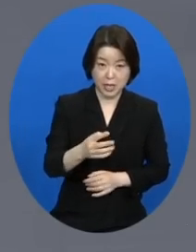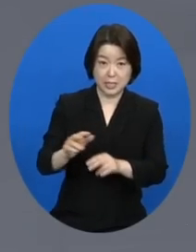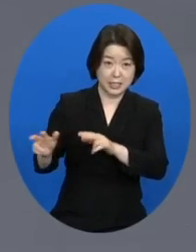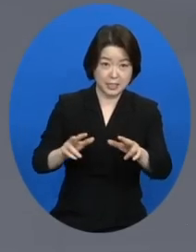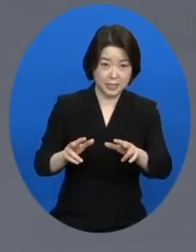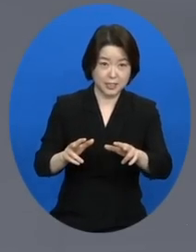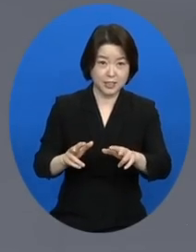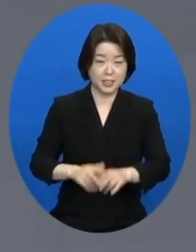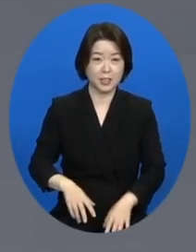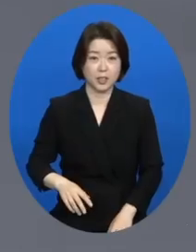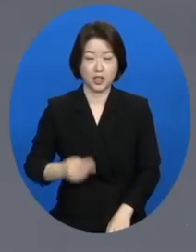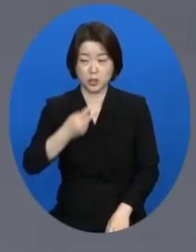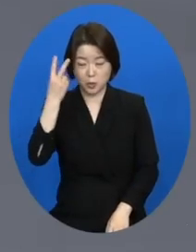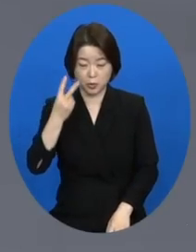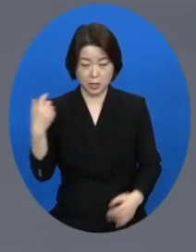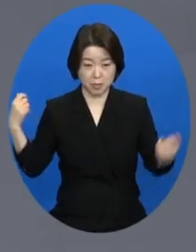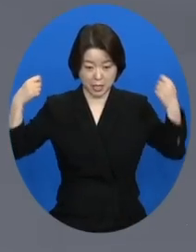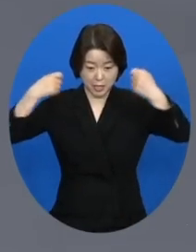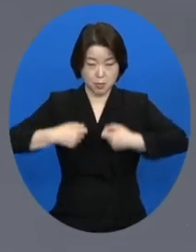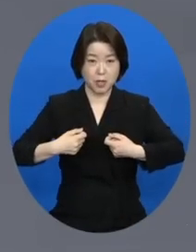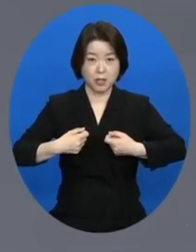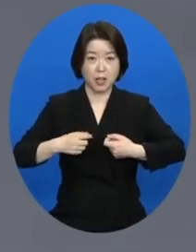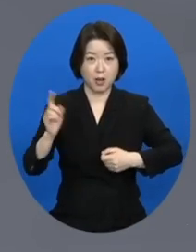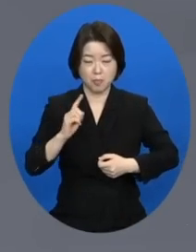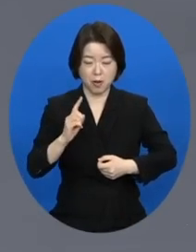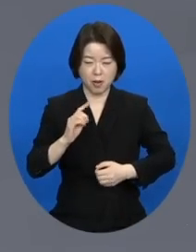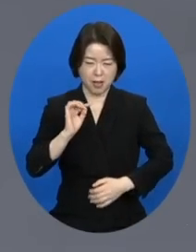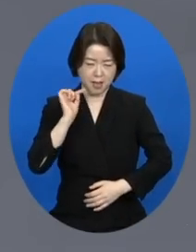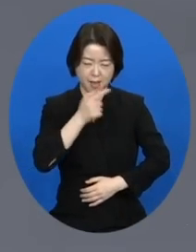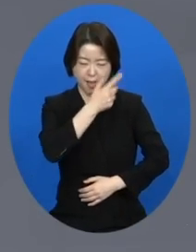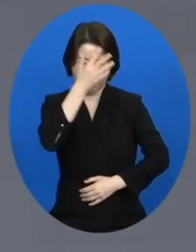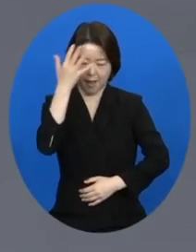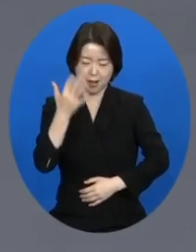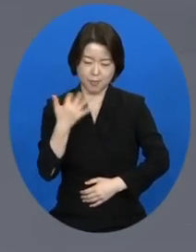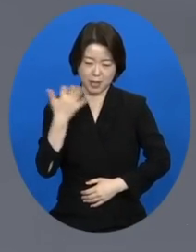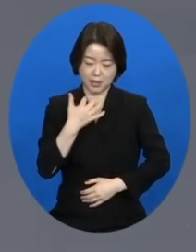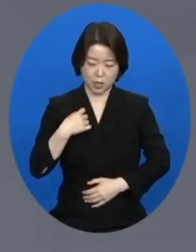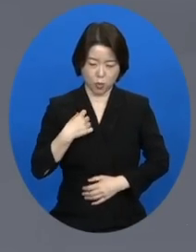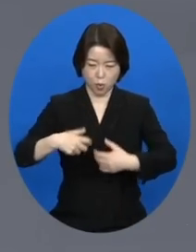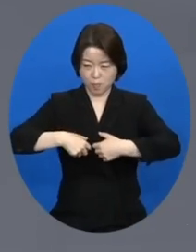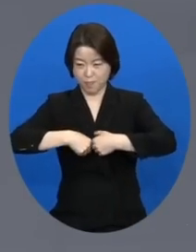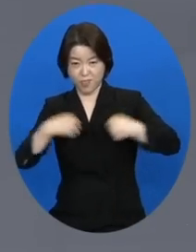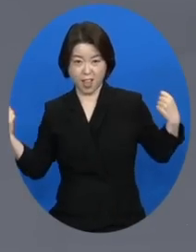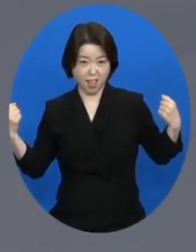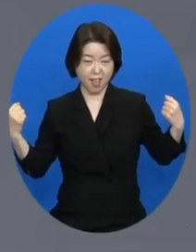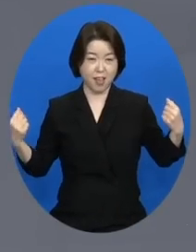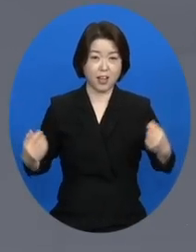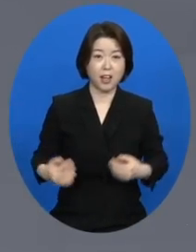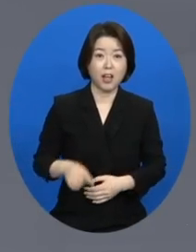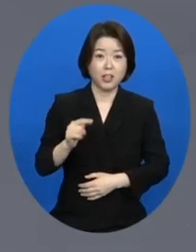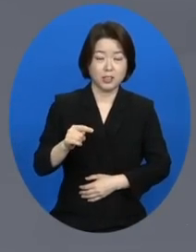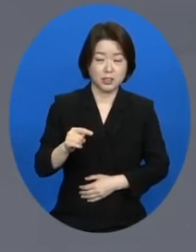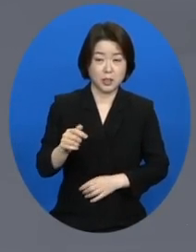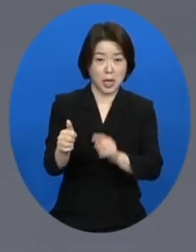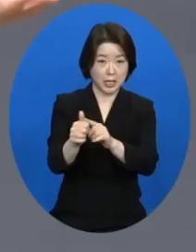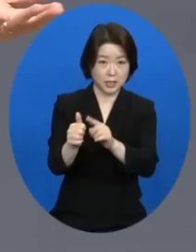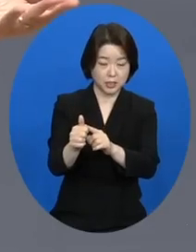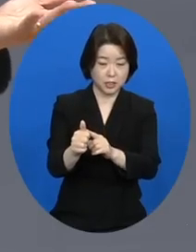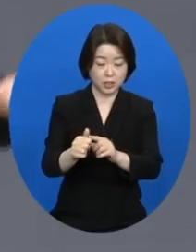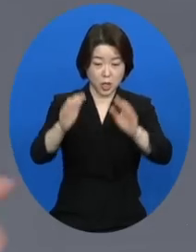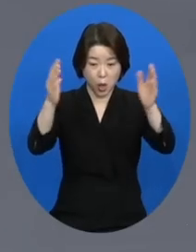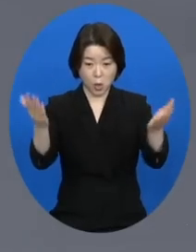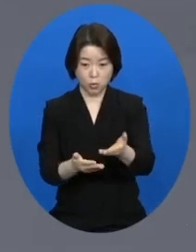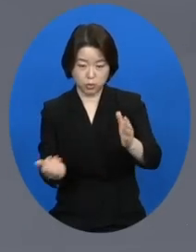형들은 요셉이 입고 있었던 그 뭐예요? 채색 옷을 벗겨버립니다. 그리고 그를